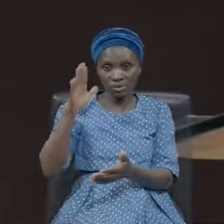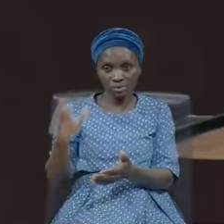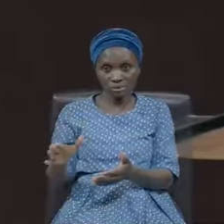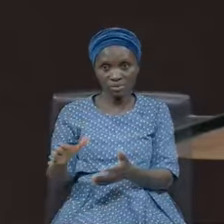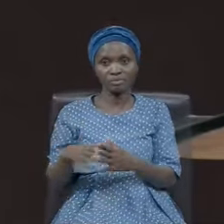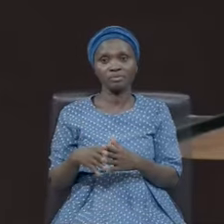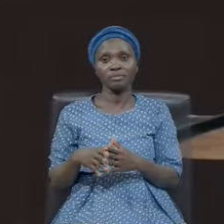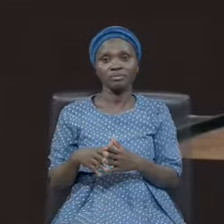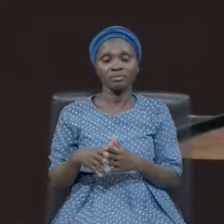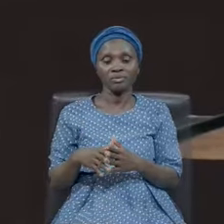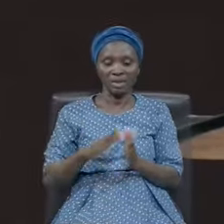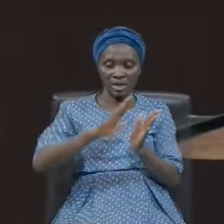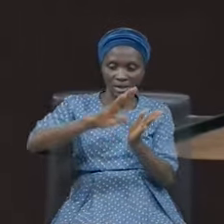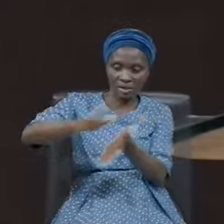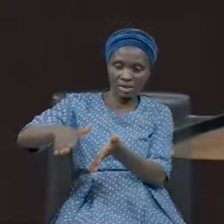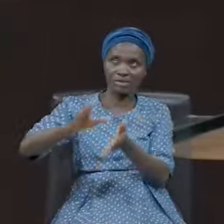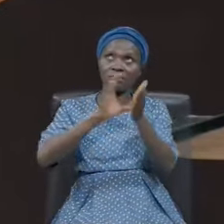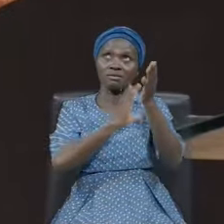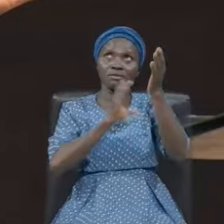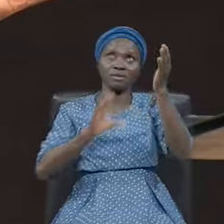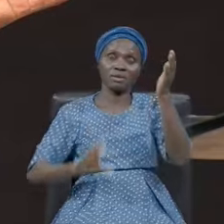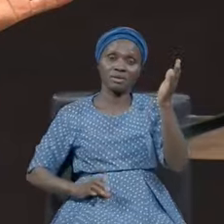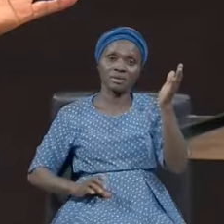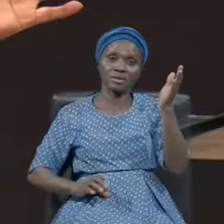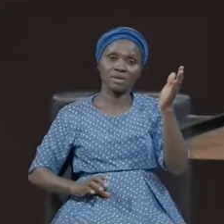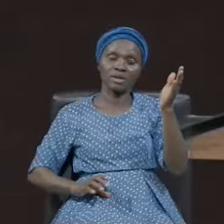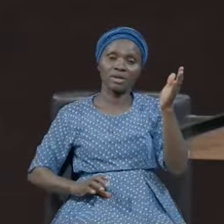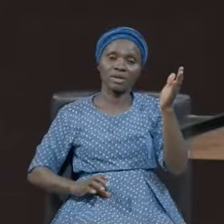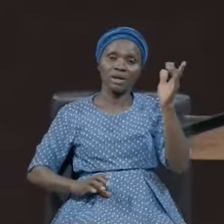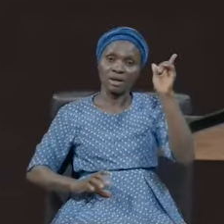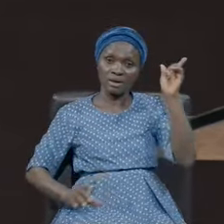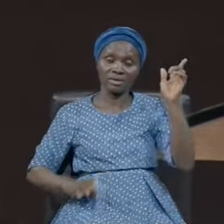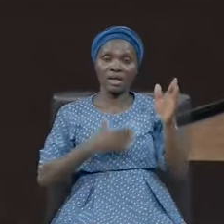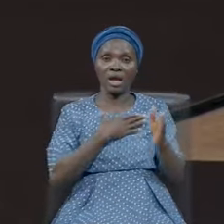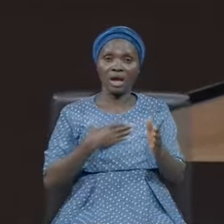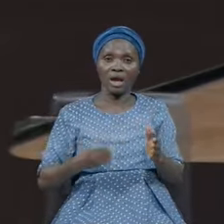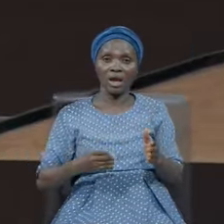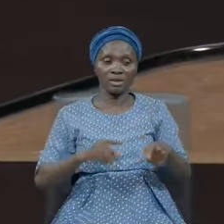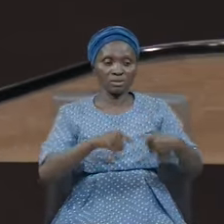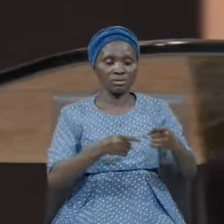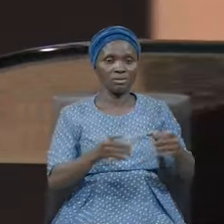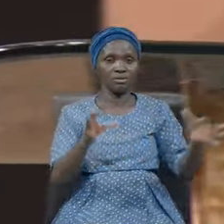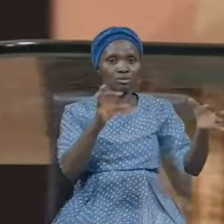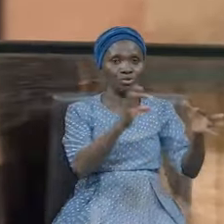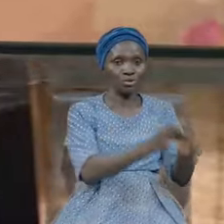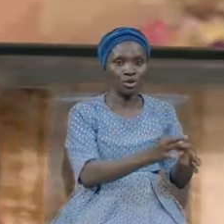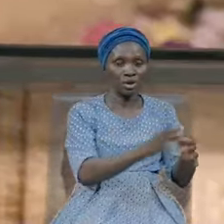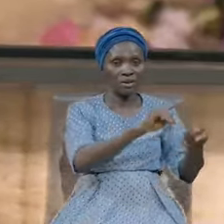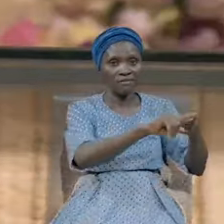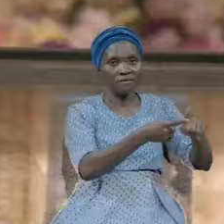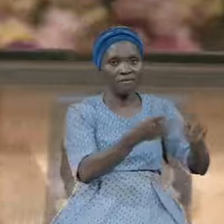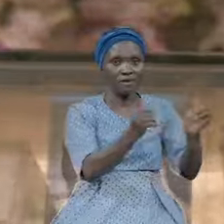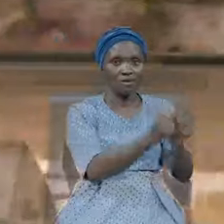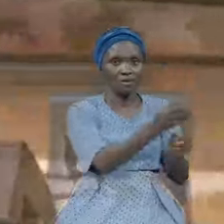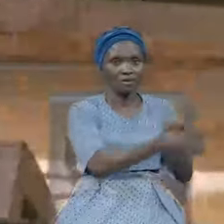Christ, une femme, l'époux de Christ, l'homme, la femme qui donne